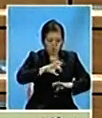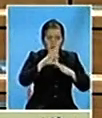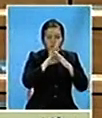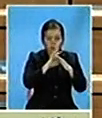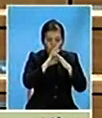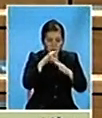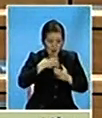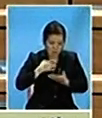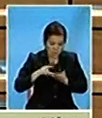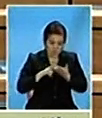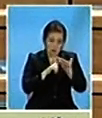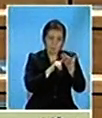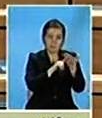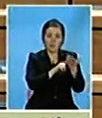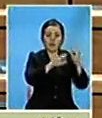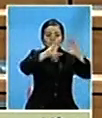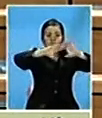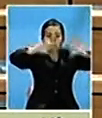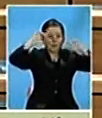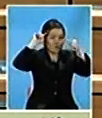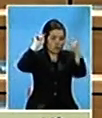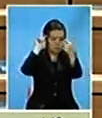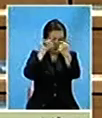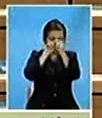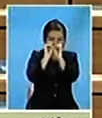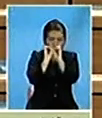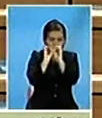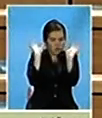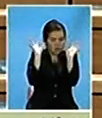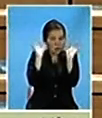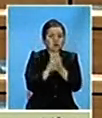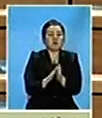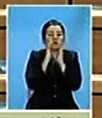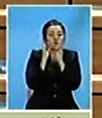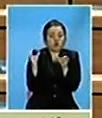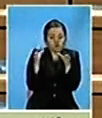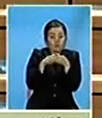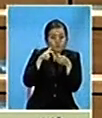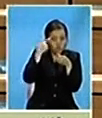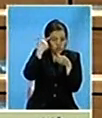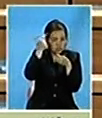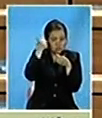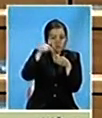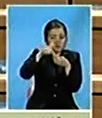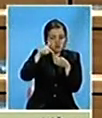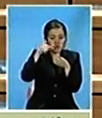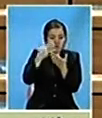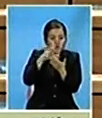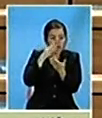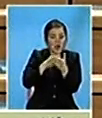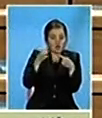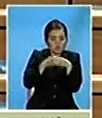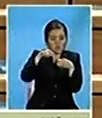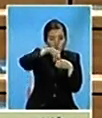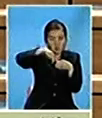นอรัฐบาลเนี่ยมีนโยบายที่แน่นอนนะครับก็มีนักวิชาการกลุ่มหนึ่งนะครับโดยเฉพาะนักวิชาการ